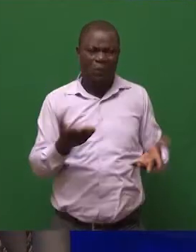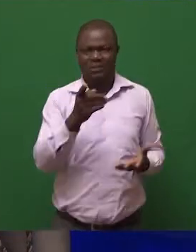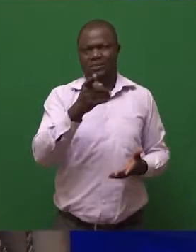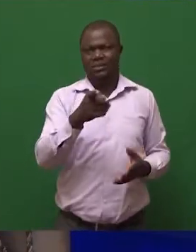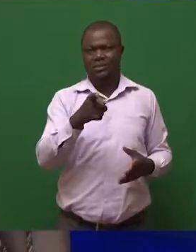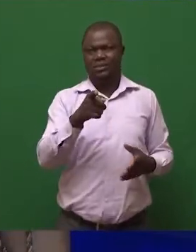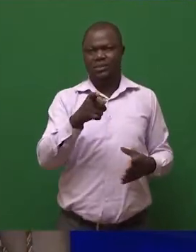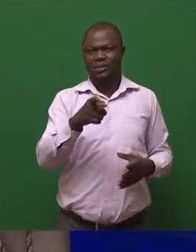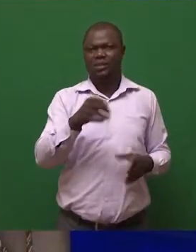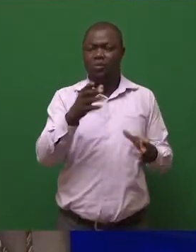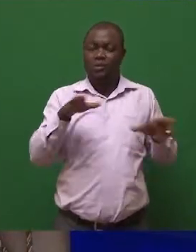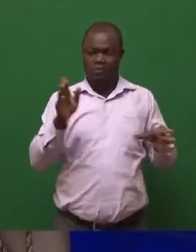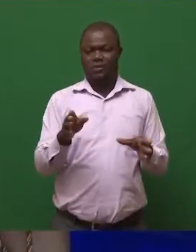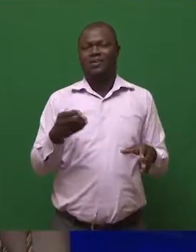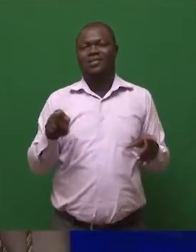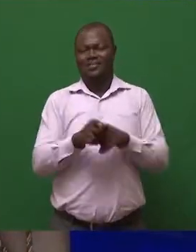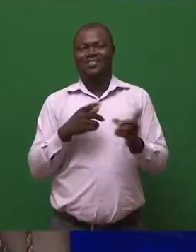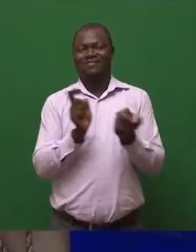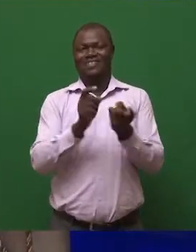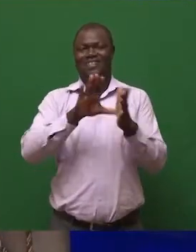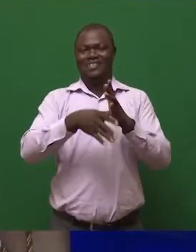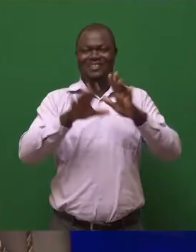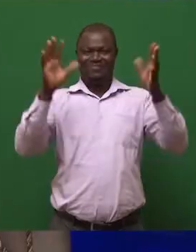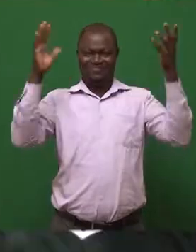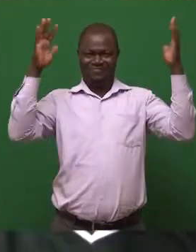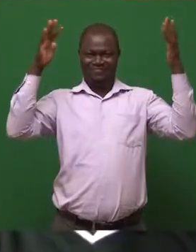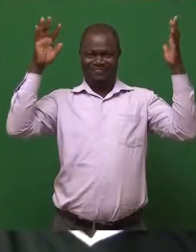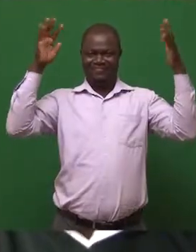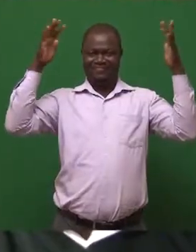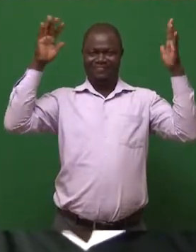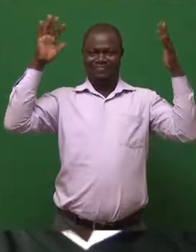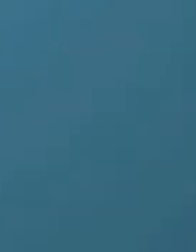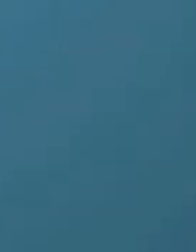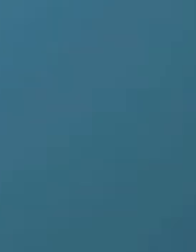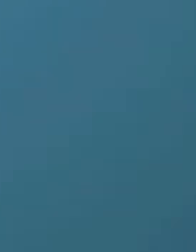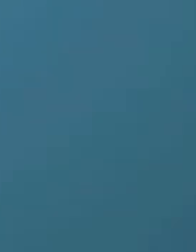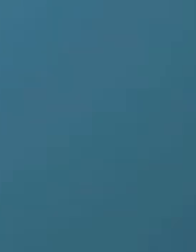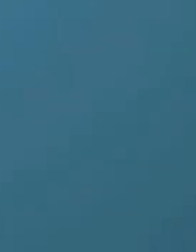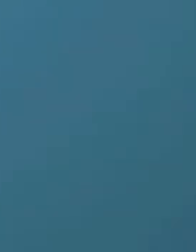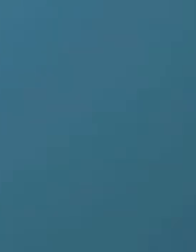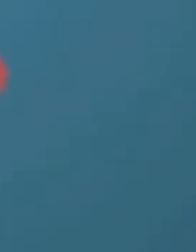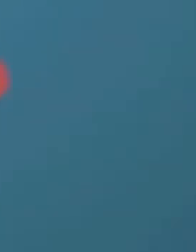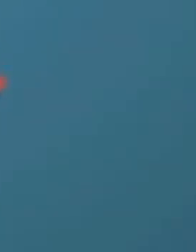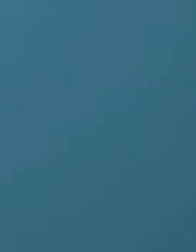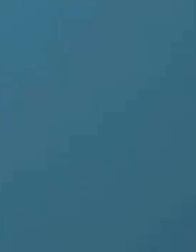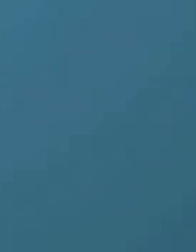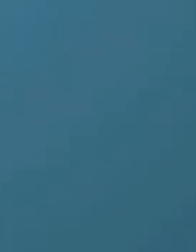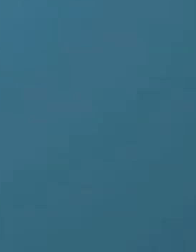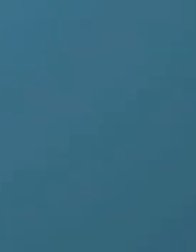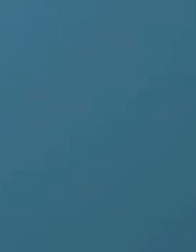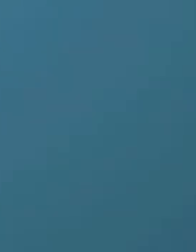zvanyanyoitwa seiko pakadoma pane rufu ngatisangane muchikamu chinoteera. Thank you.